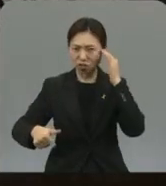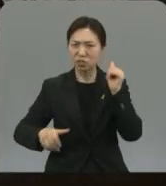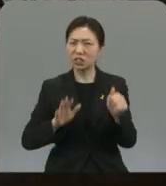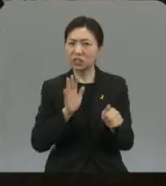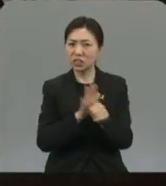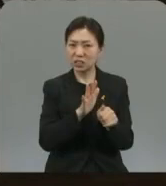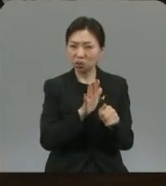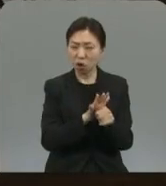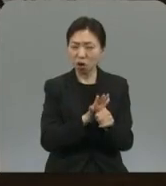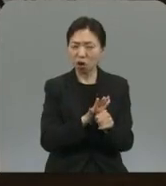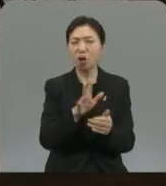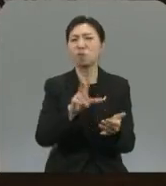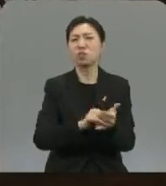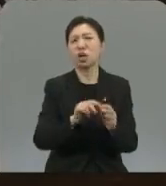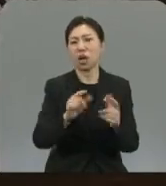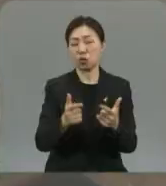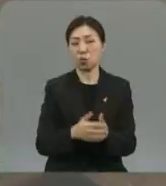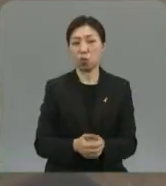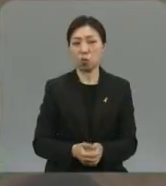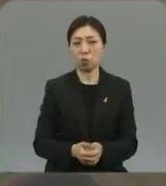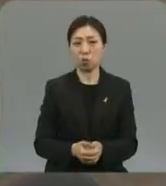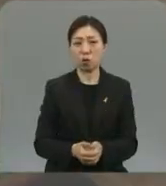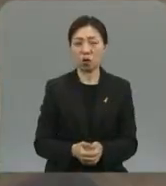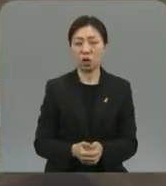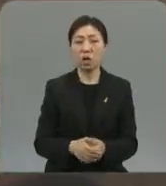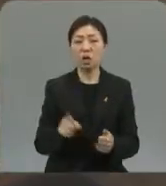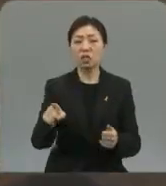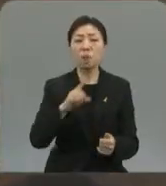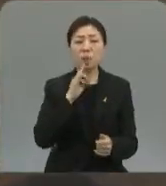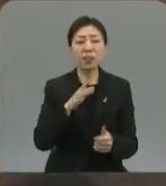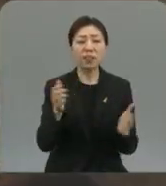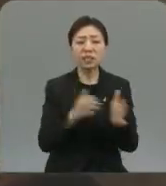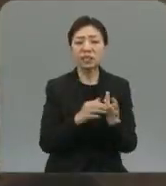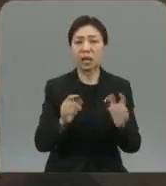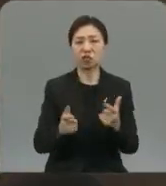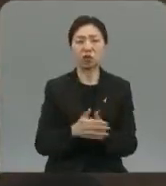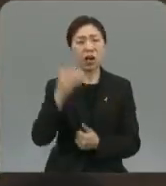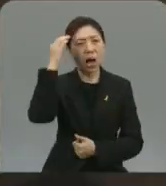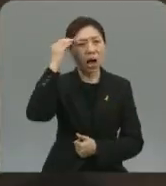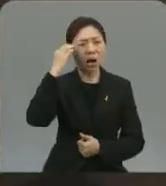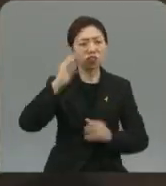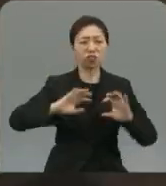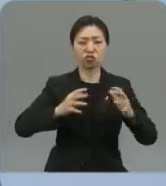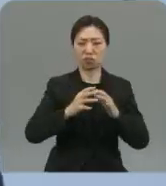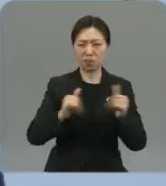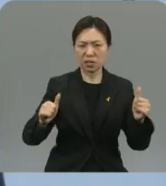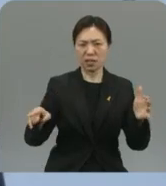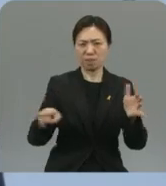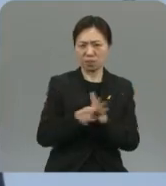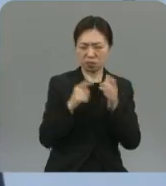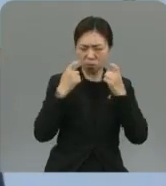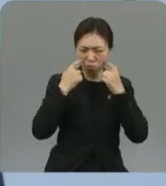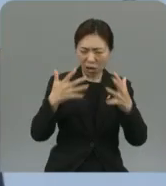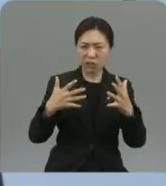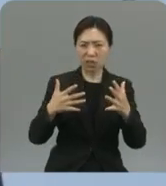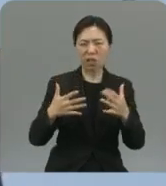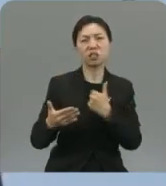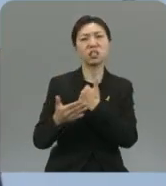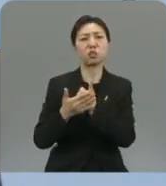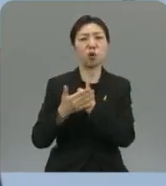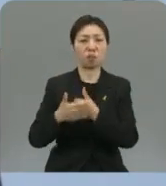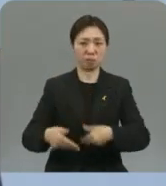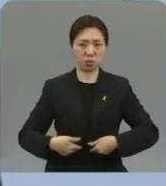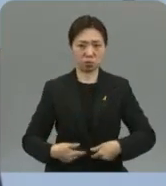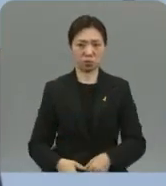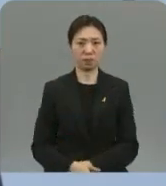a expliqué que les Sud-Coréens aimeraient réagir de manière autonome en permettant aux USA d'utiliser leurs armes nucléaires